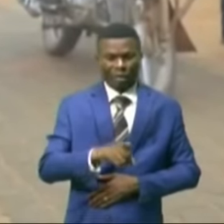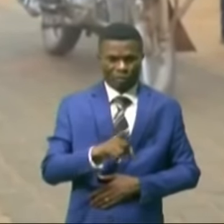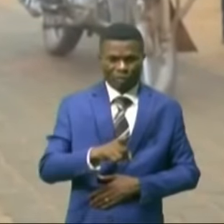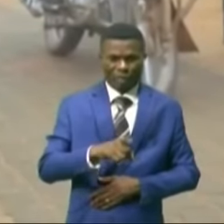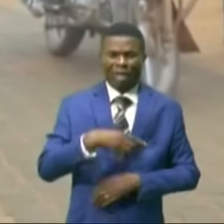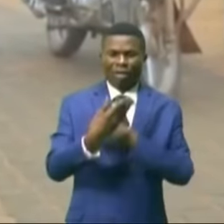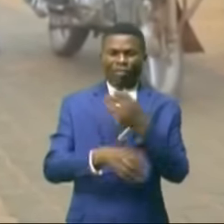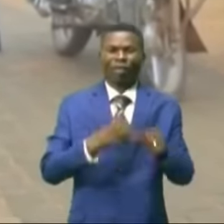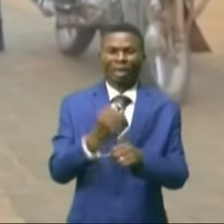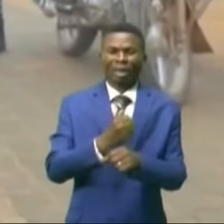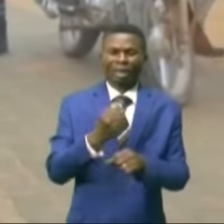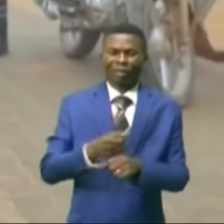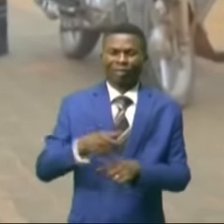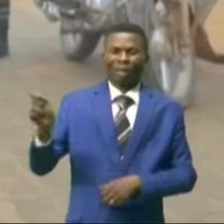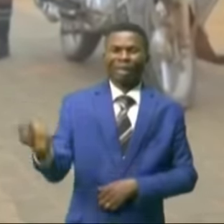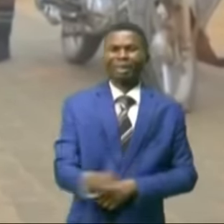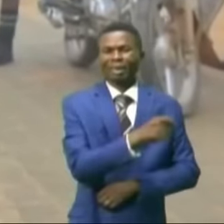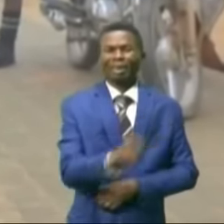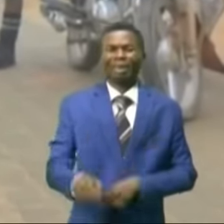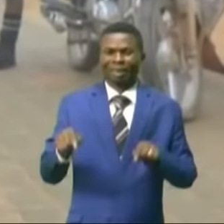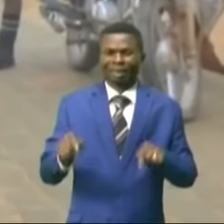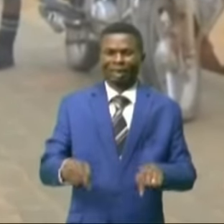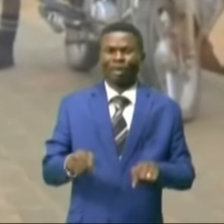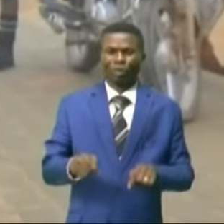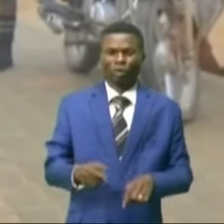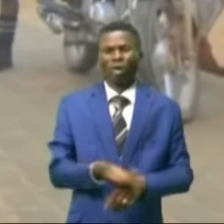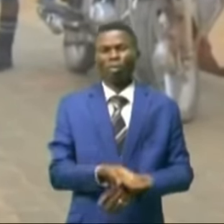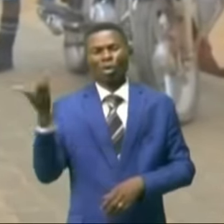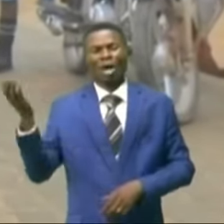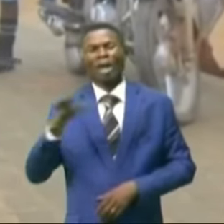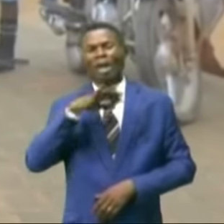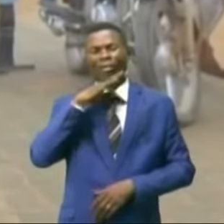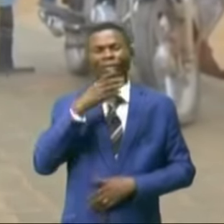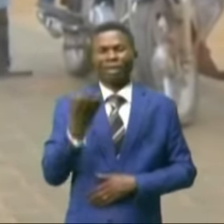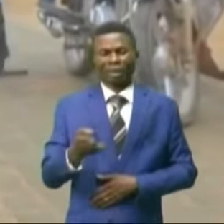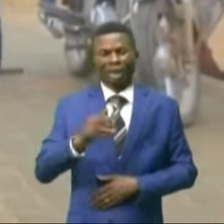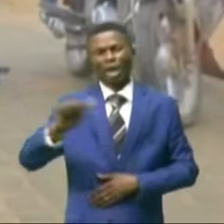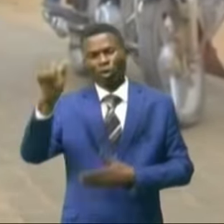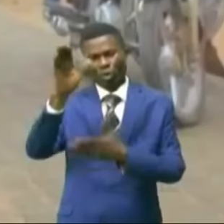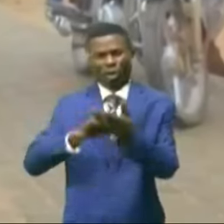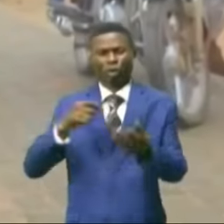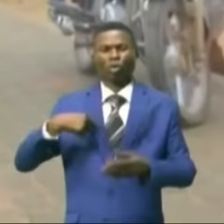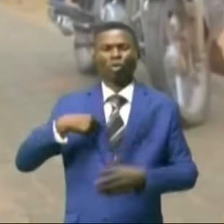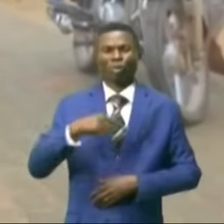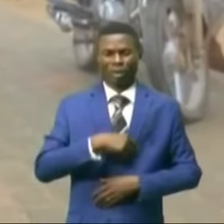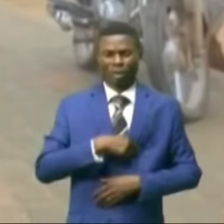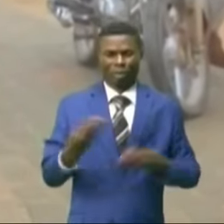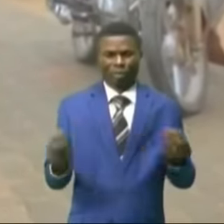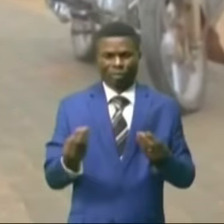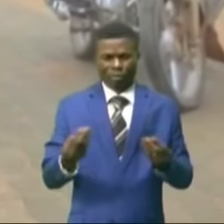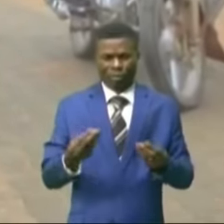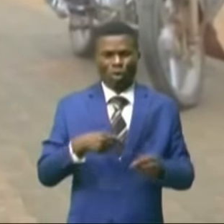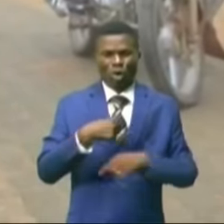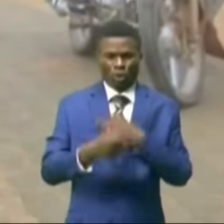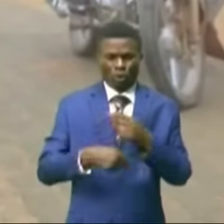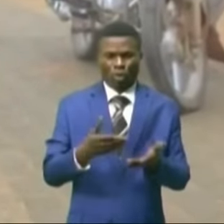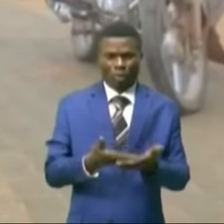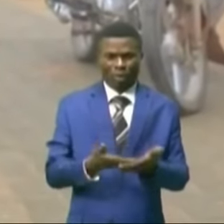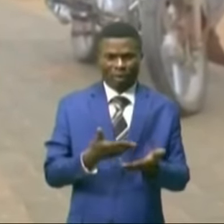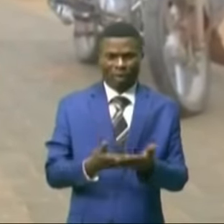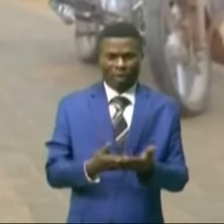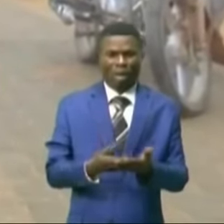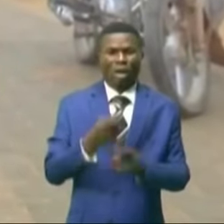pratiquer ces travaux communautaires afin que les autres puissent emboîter les pas. Ça coïncide bien parce que nous sommes dans notre